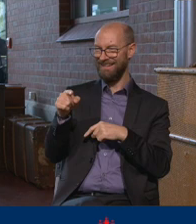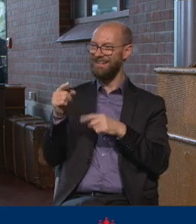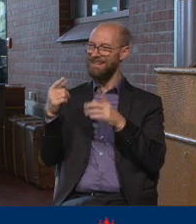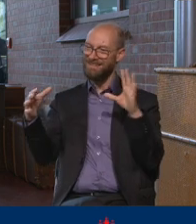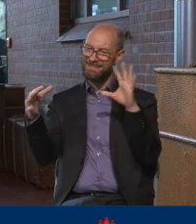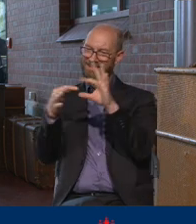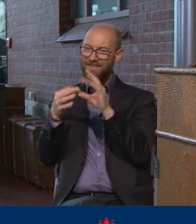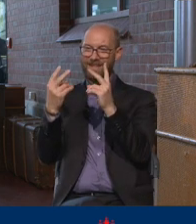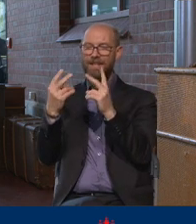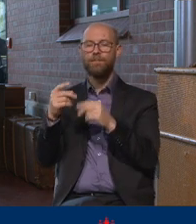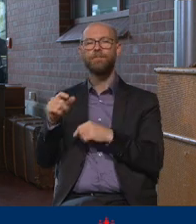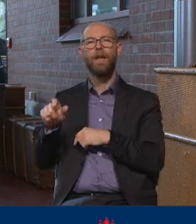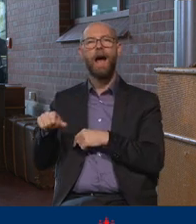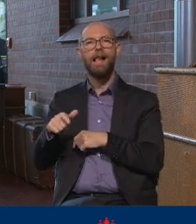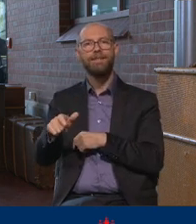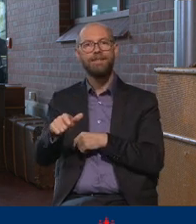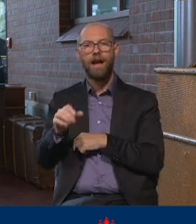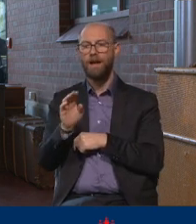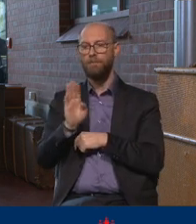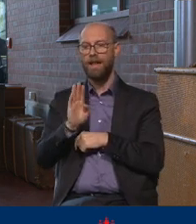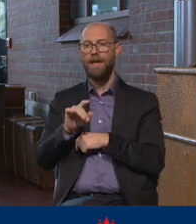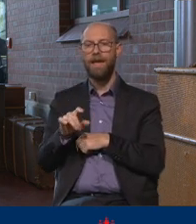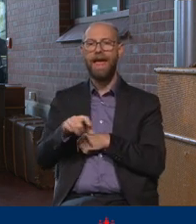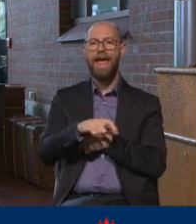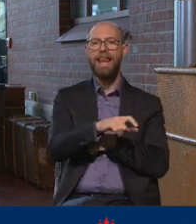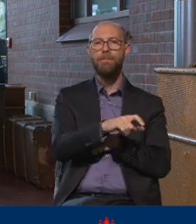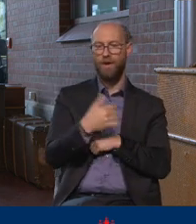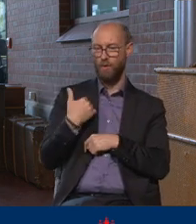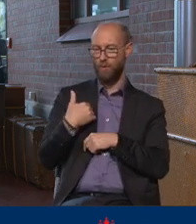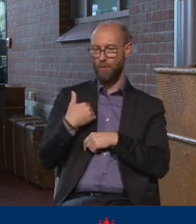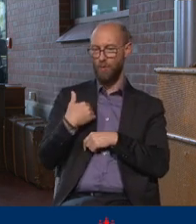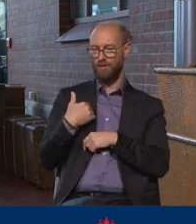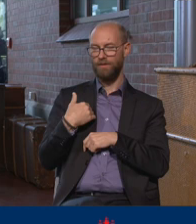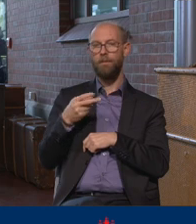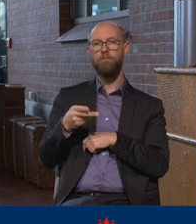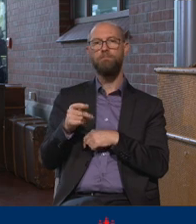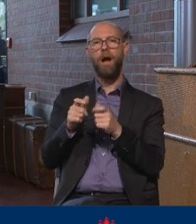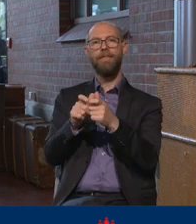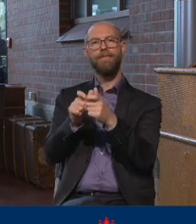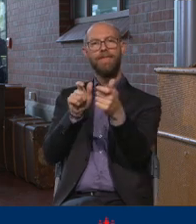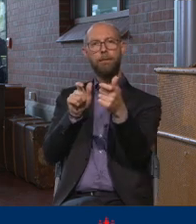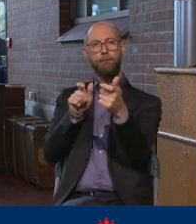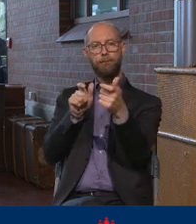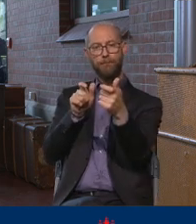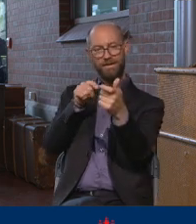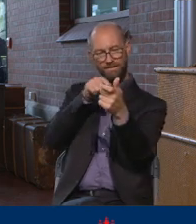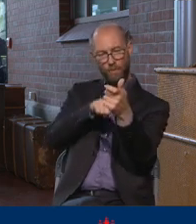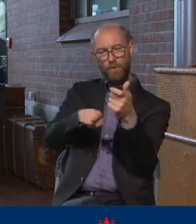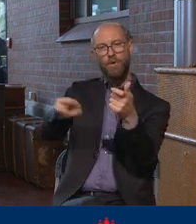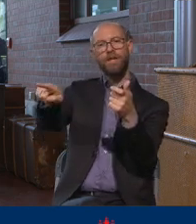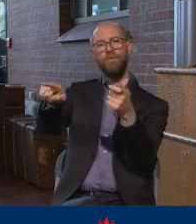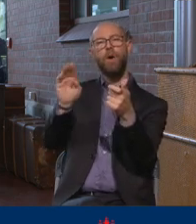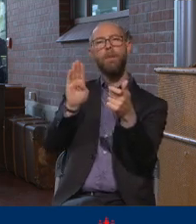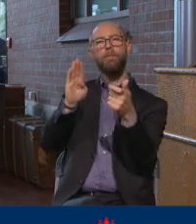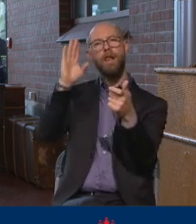zwischen als der bille elbe grünzug am durchstich durch den bahndamm also an der stelle wo der 100 mühlen